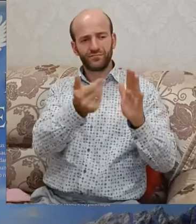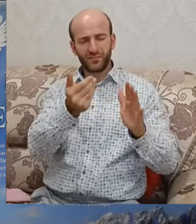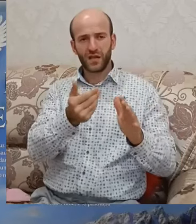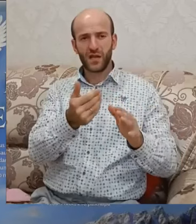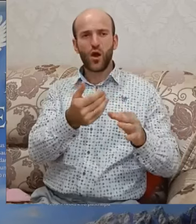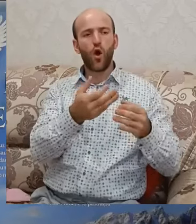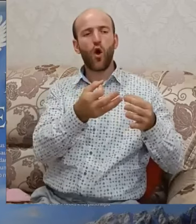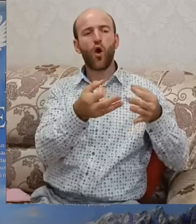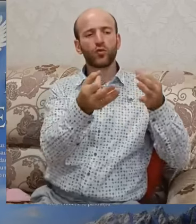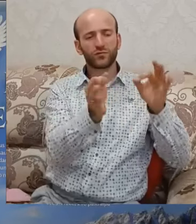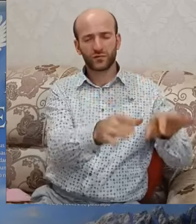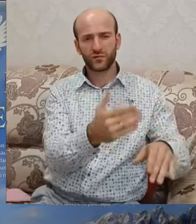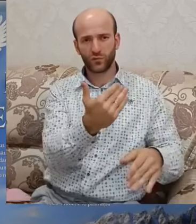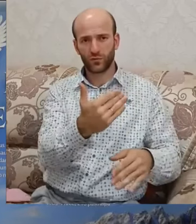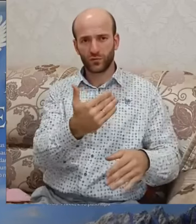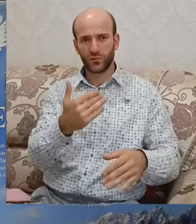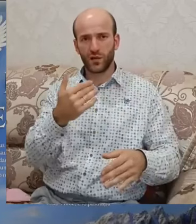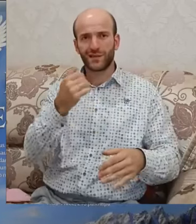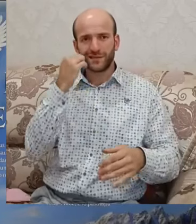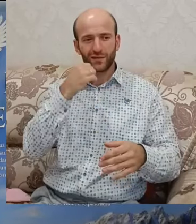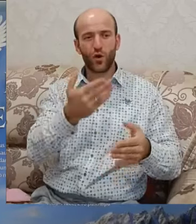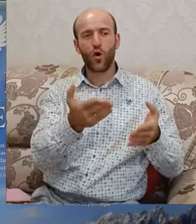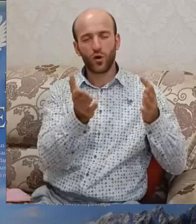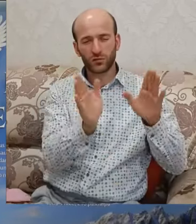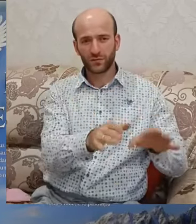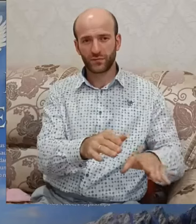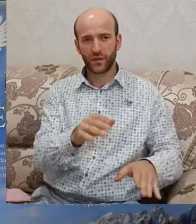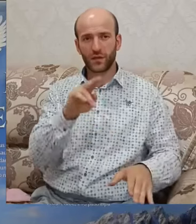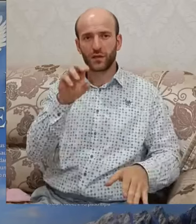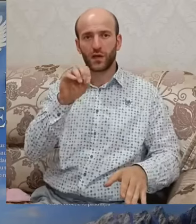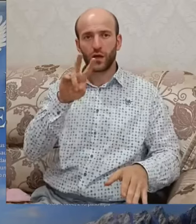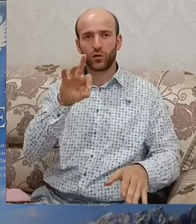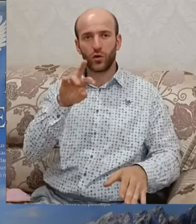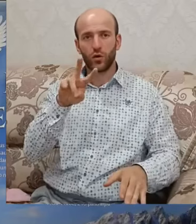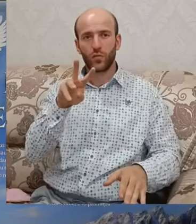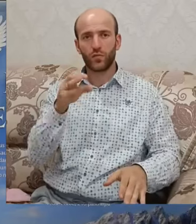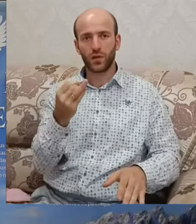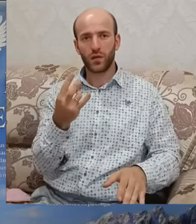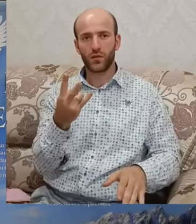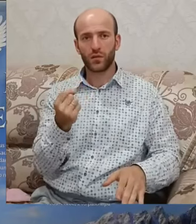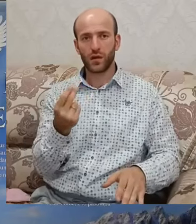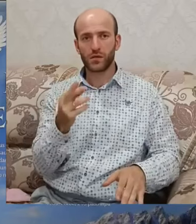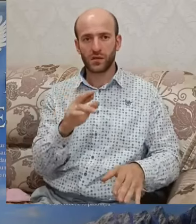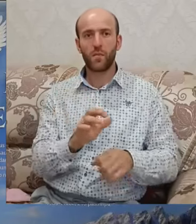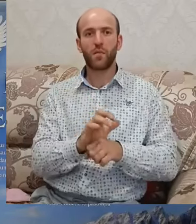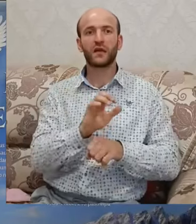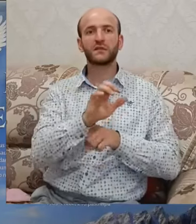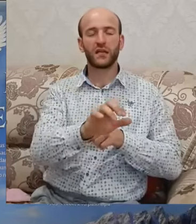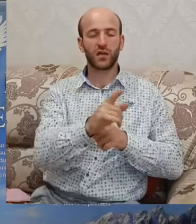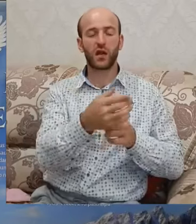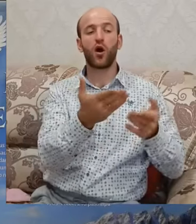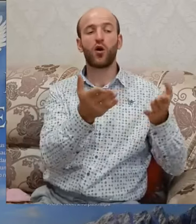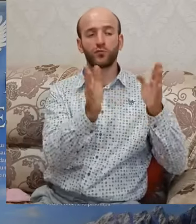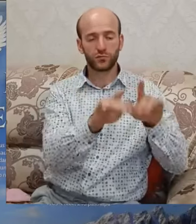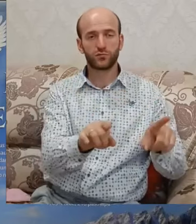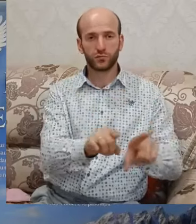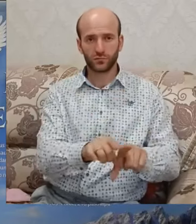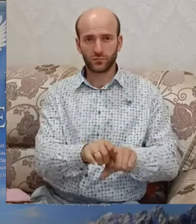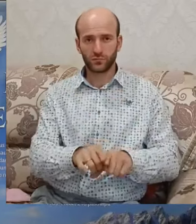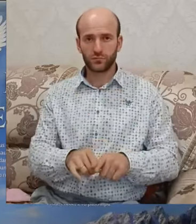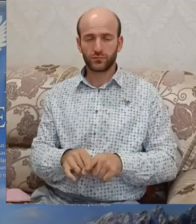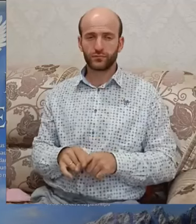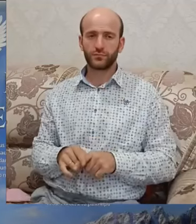leis, mes šiandien pažiūrėsime. Если Бог позволит, мы сегодня посмотрим. Aš stengsiuosi, kaip galiu, kad neužtrukdyčiau jūs. Я постараюсь, как могу. Bet yra konferencija su Dievu. Tai,